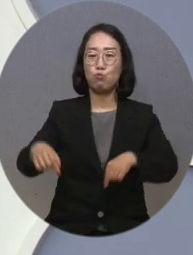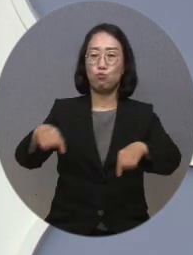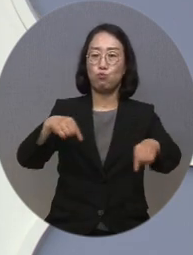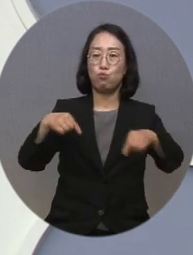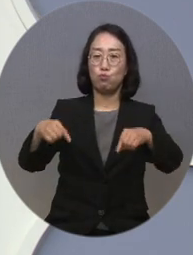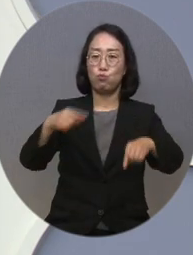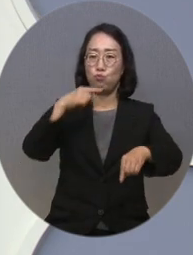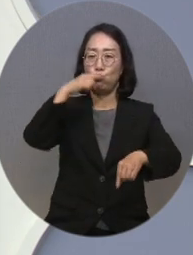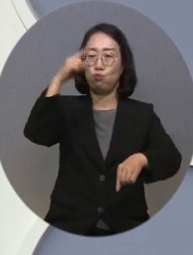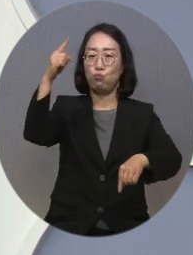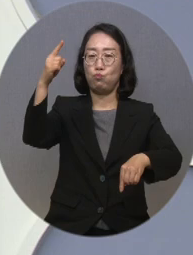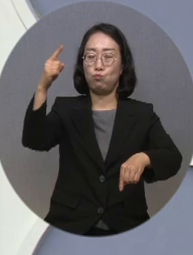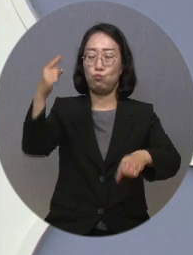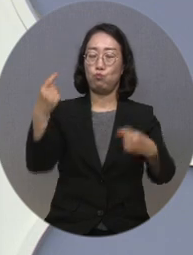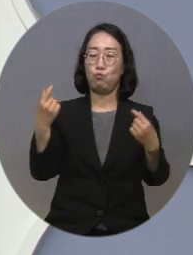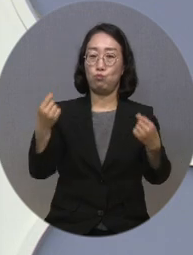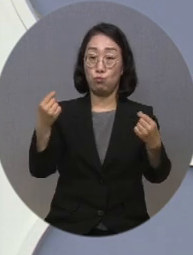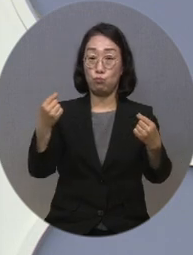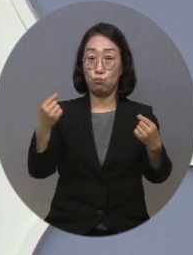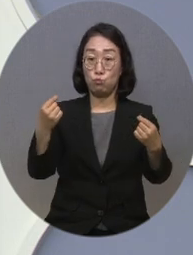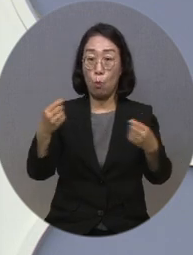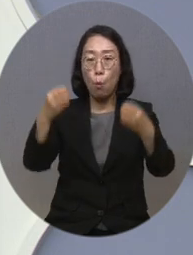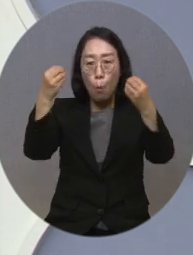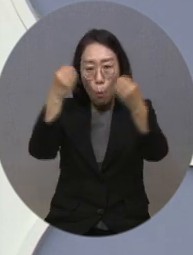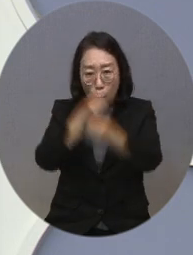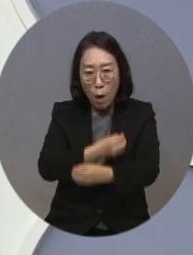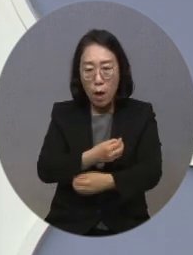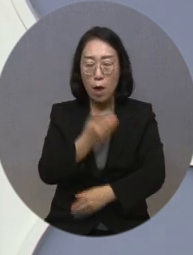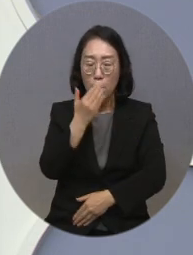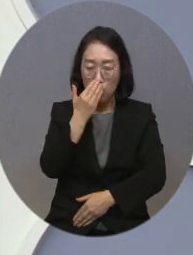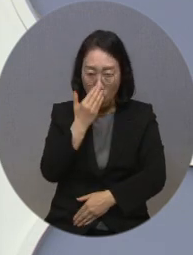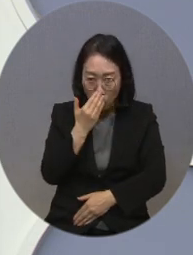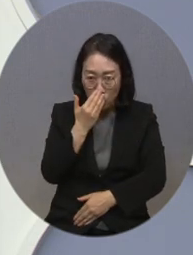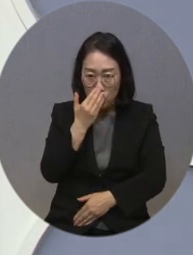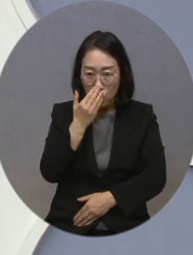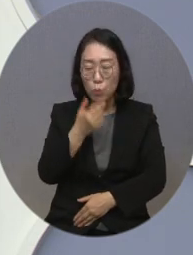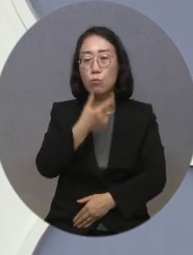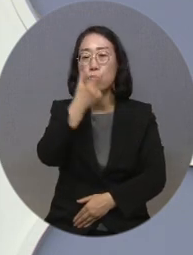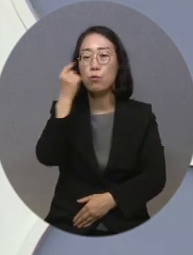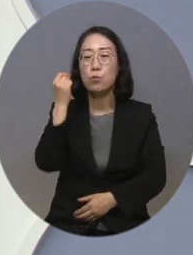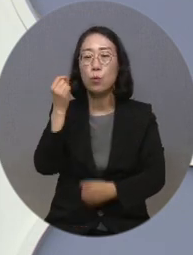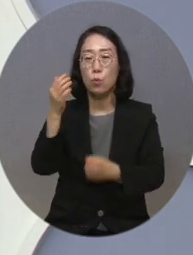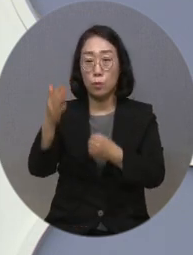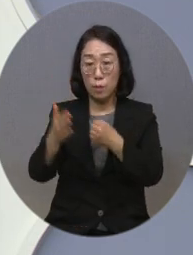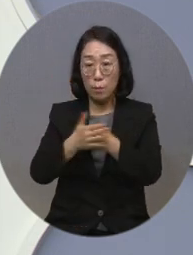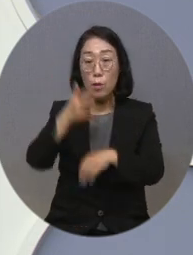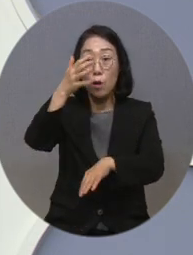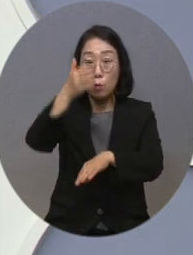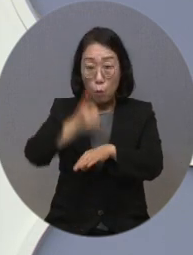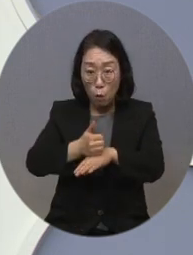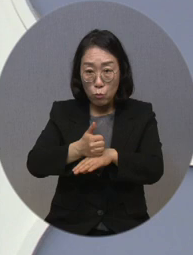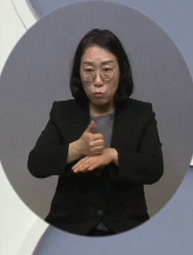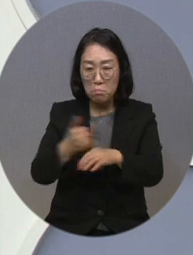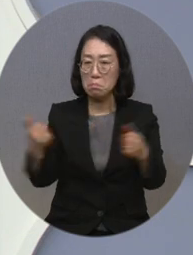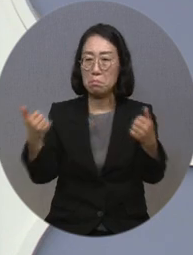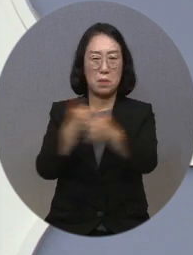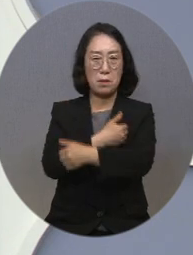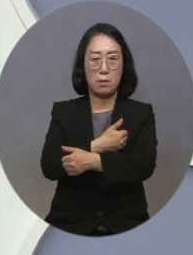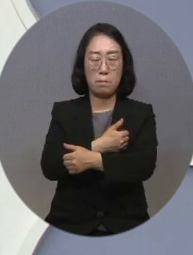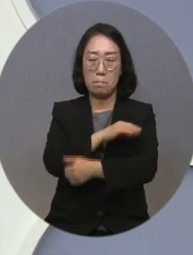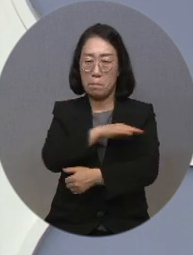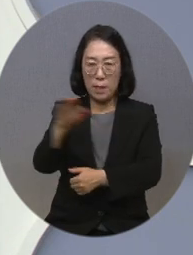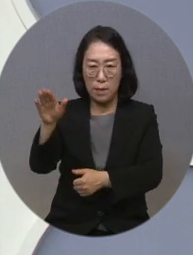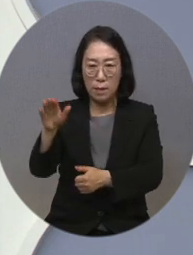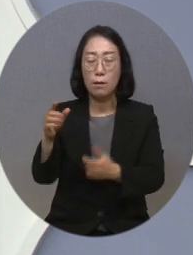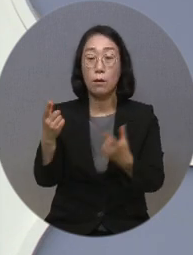걸로 오인을 하고 그 잘못된 그 겸손함을 갖지 못했 원인이 있지 않았나 저는 그렇게 봅니다.